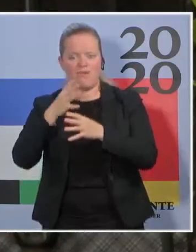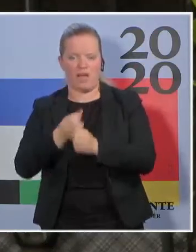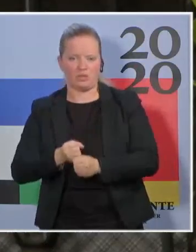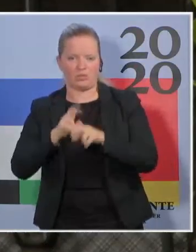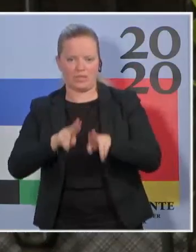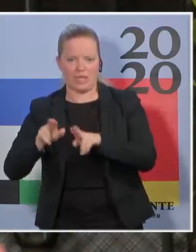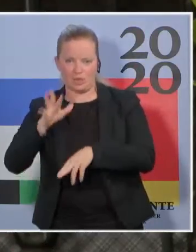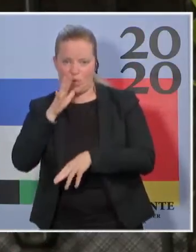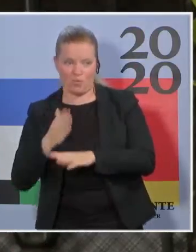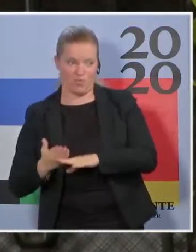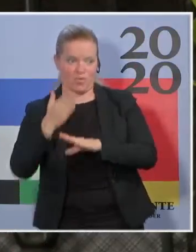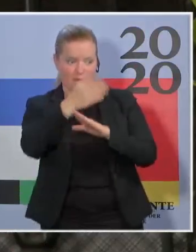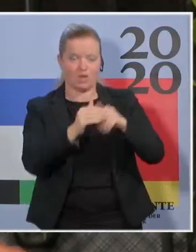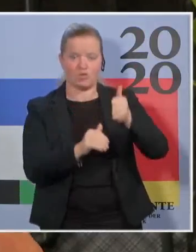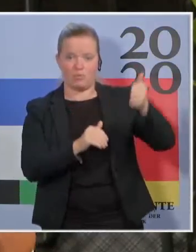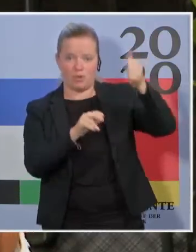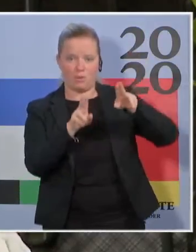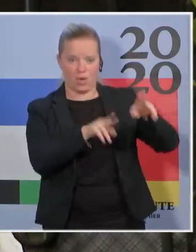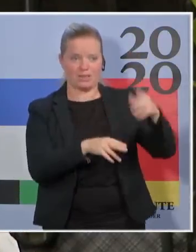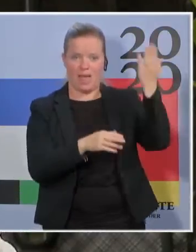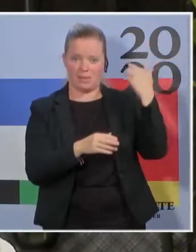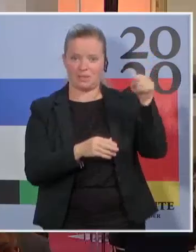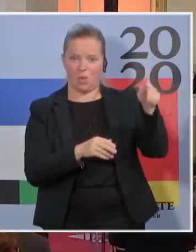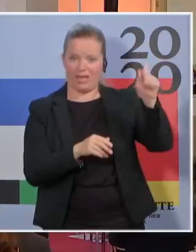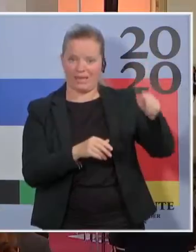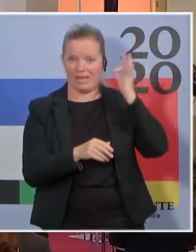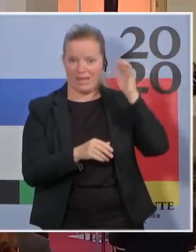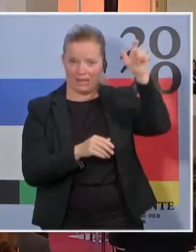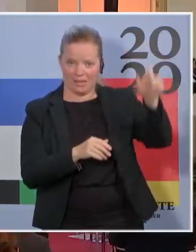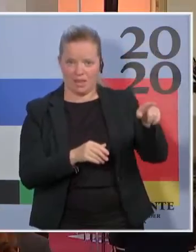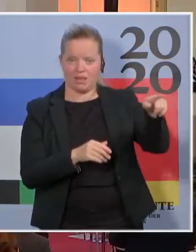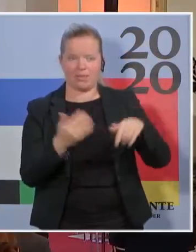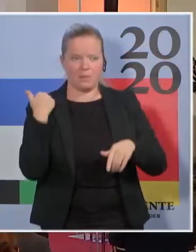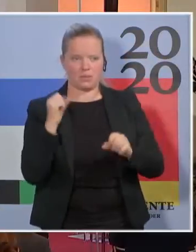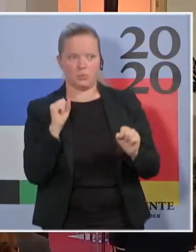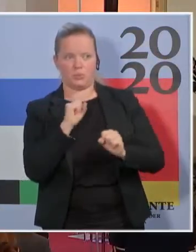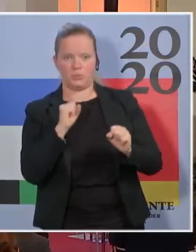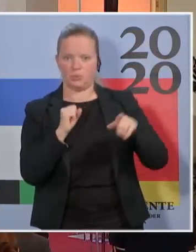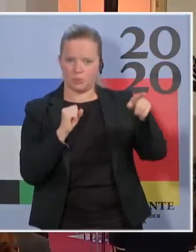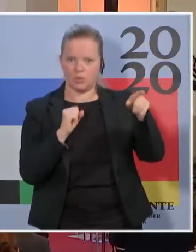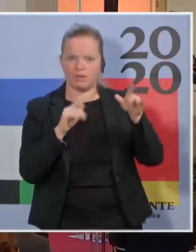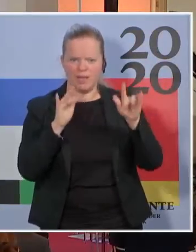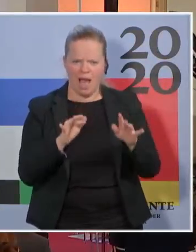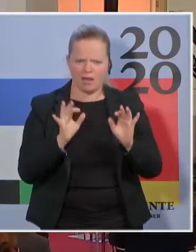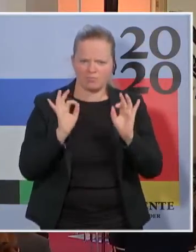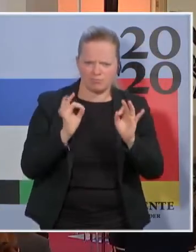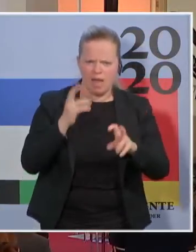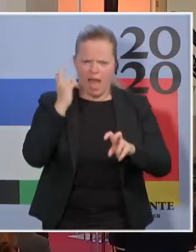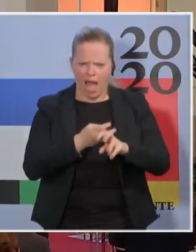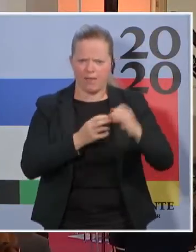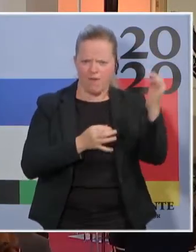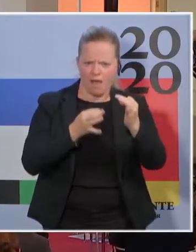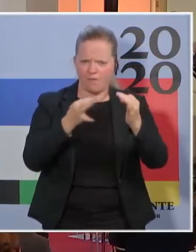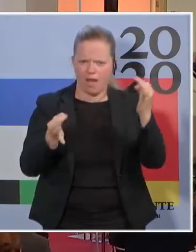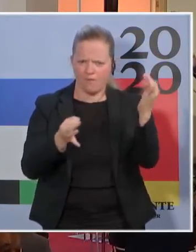beim Supreme Court als Richterin. Sie war, fast möchte ich sagen, gefürchtet durch ihre spezifischen harten Fragen